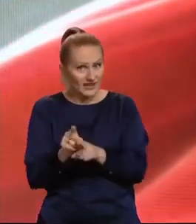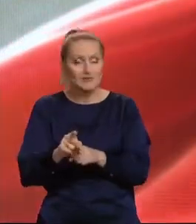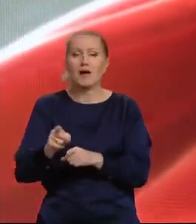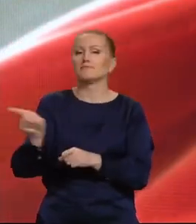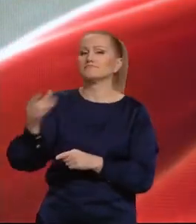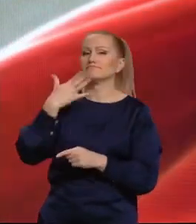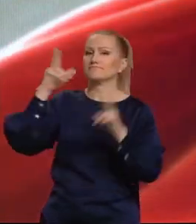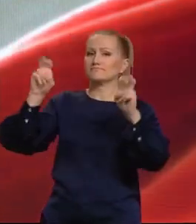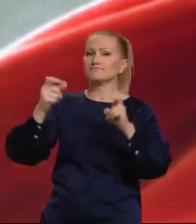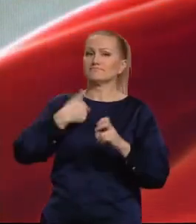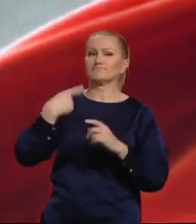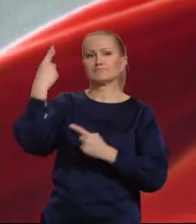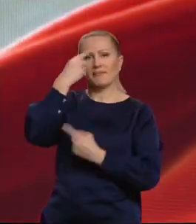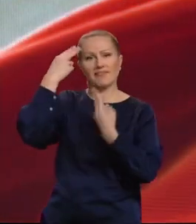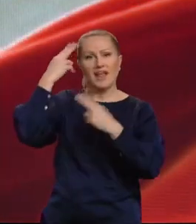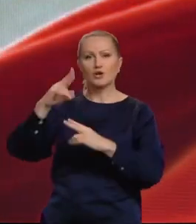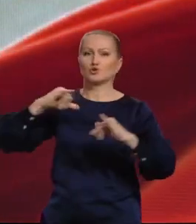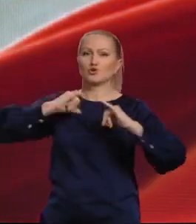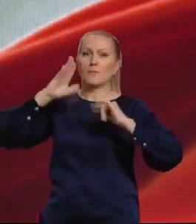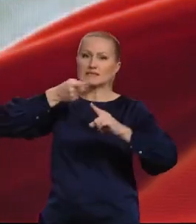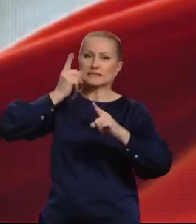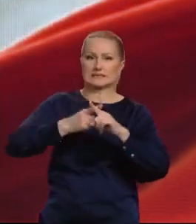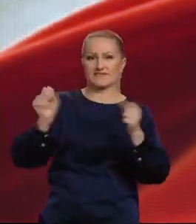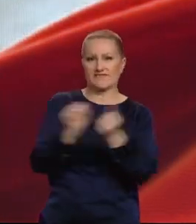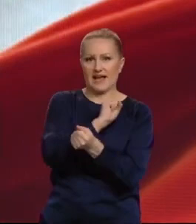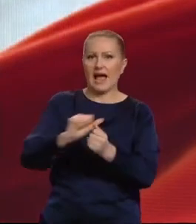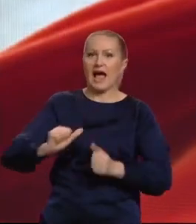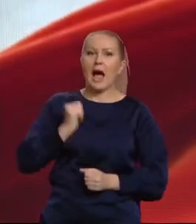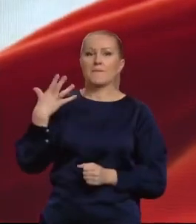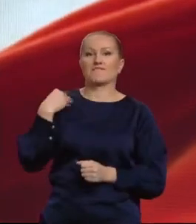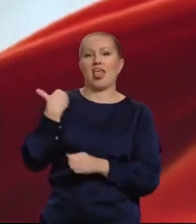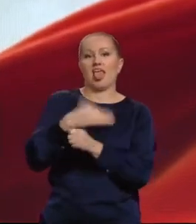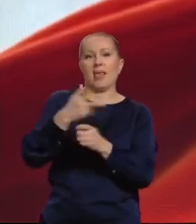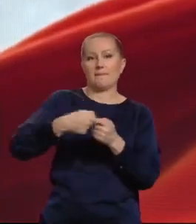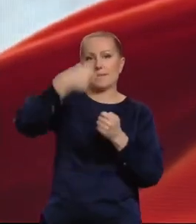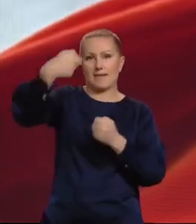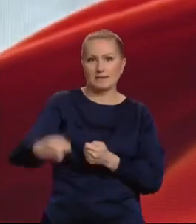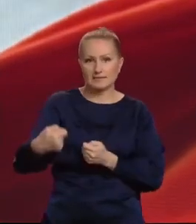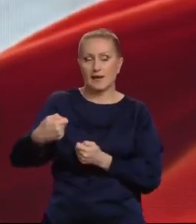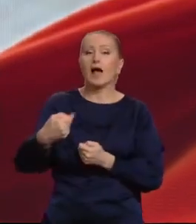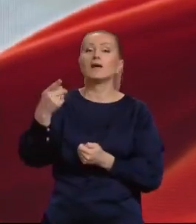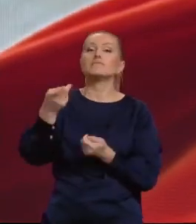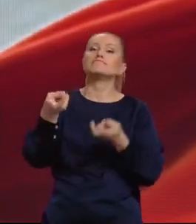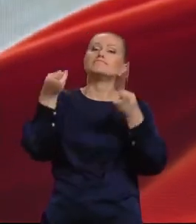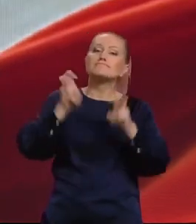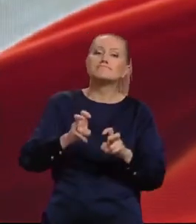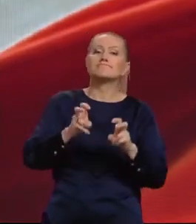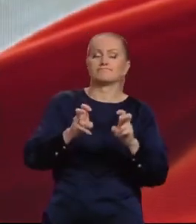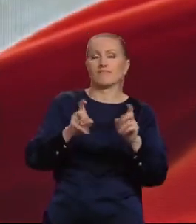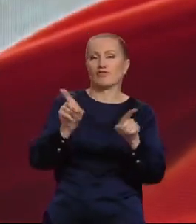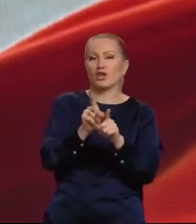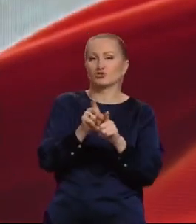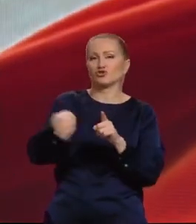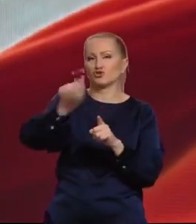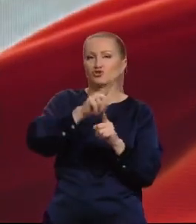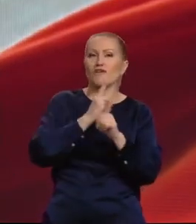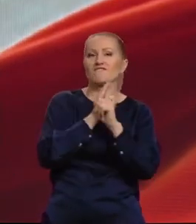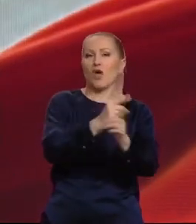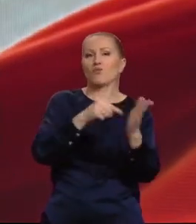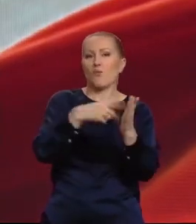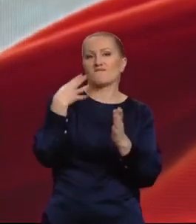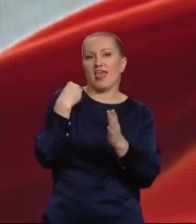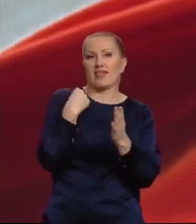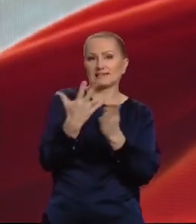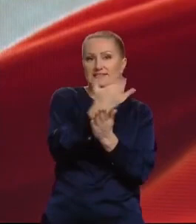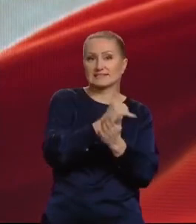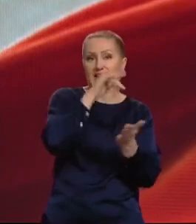z determinacją działał w celu podniesienia wieku emerytalnego, wprowadzenia kryterium dochodowego w KRUS i